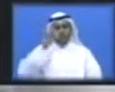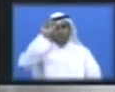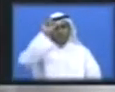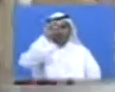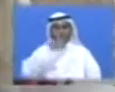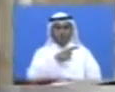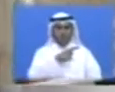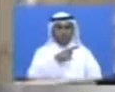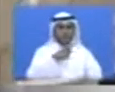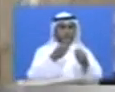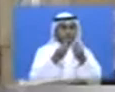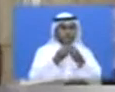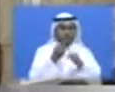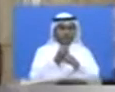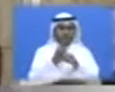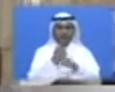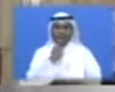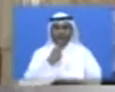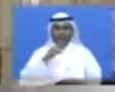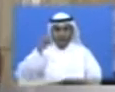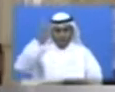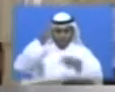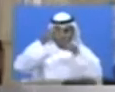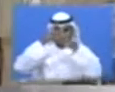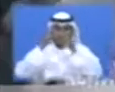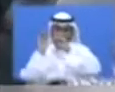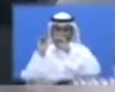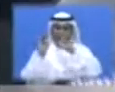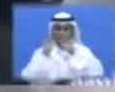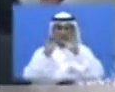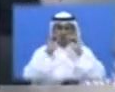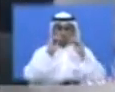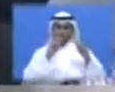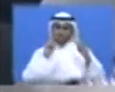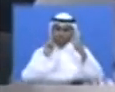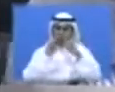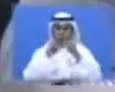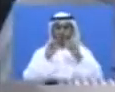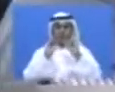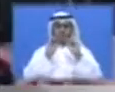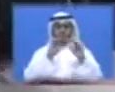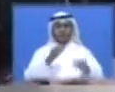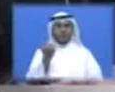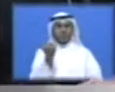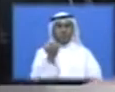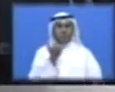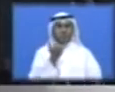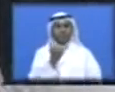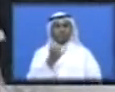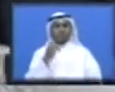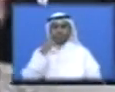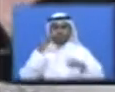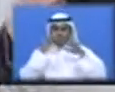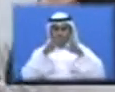لهم. فقد قامت فرق الهلال الأحمر الكويتي بلقاء مئات الأسر السورية في عدة تجمعات